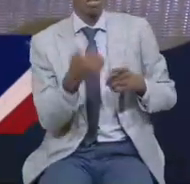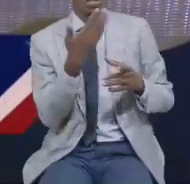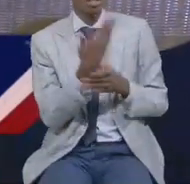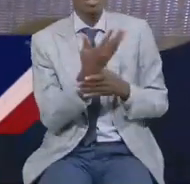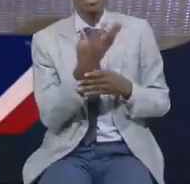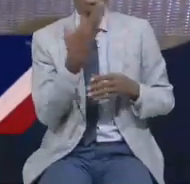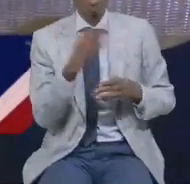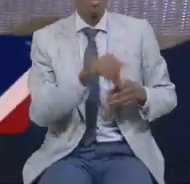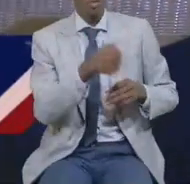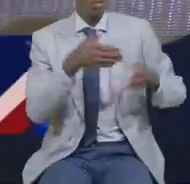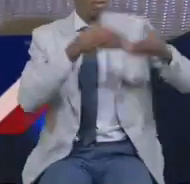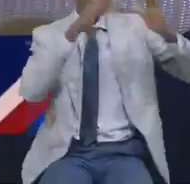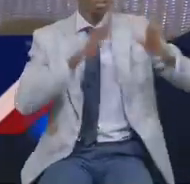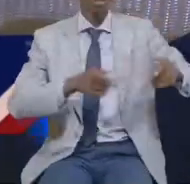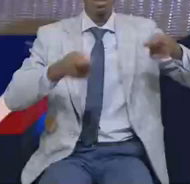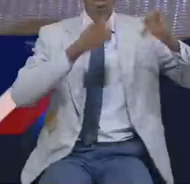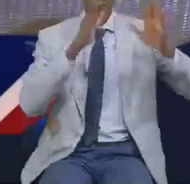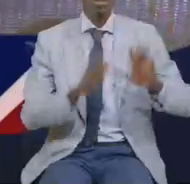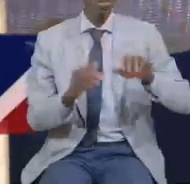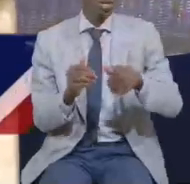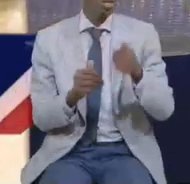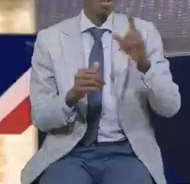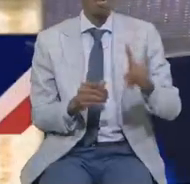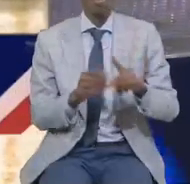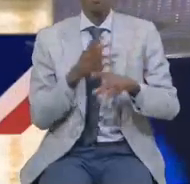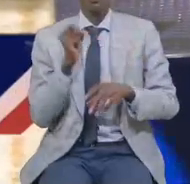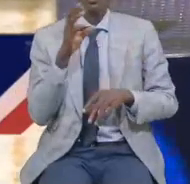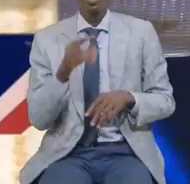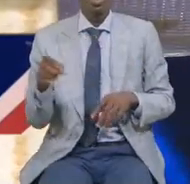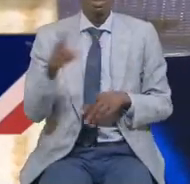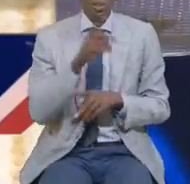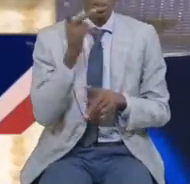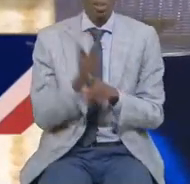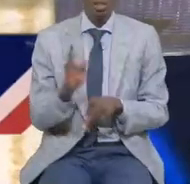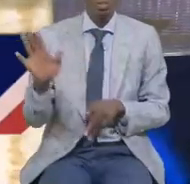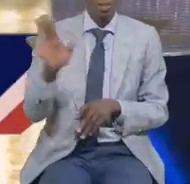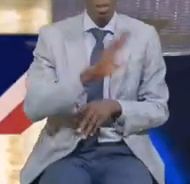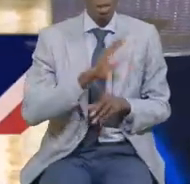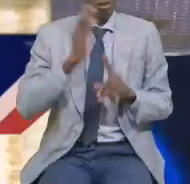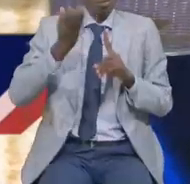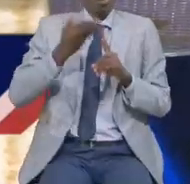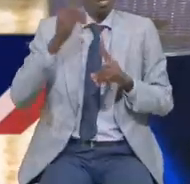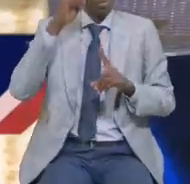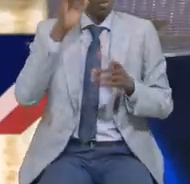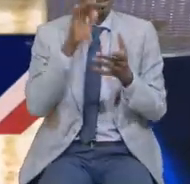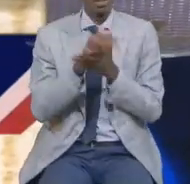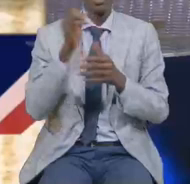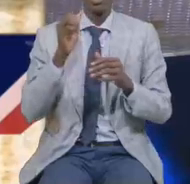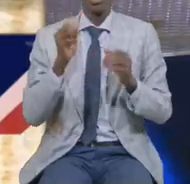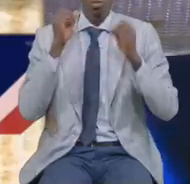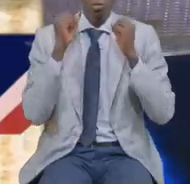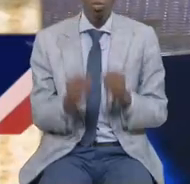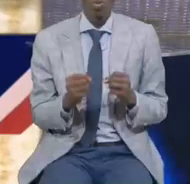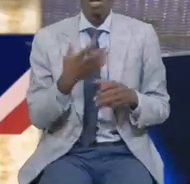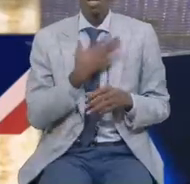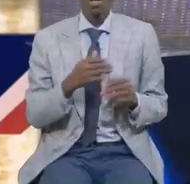homme, de quelqu'un. Donc, ils ont gardé leur conviction constante et ils sont intrépides